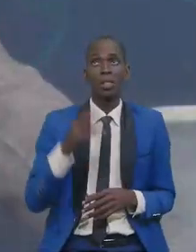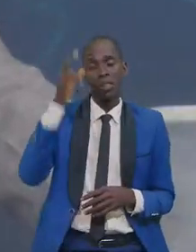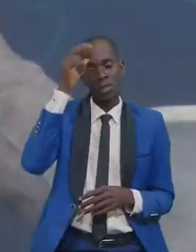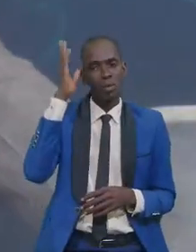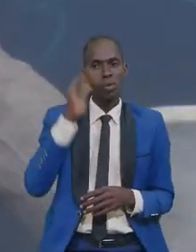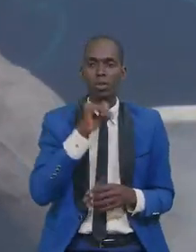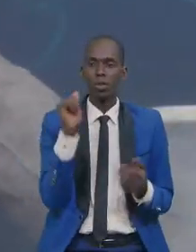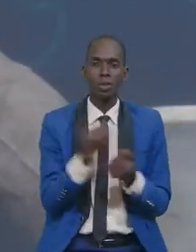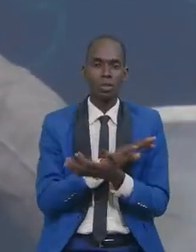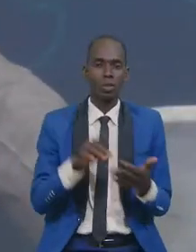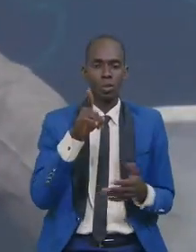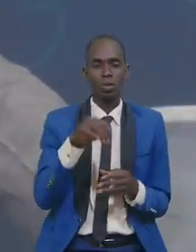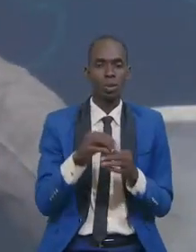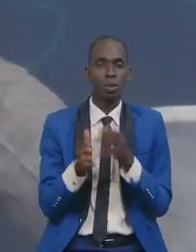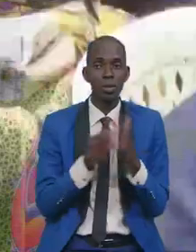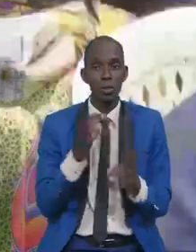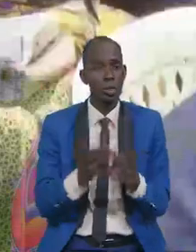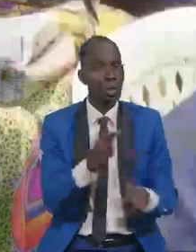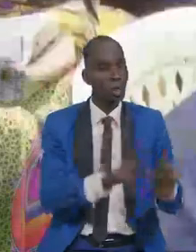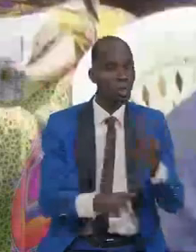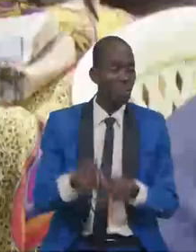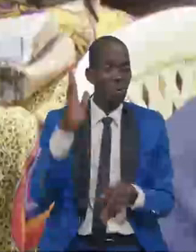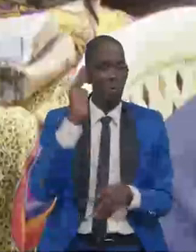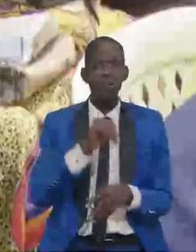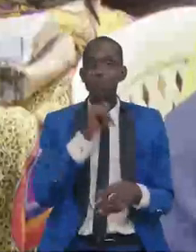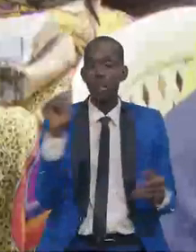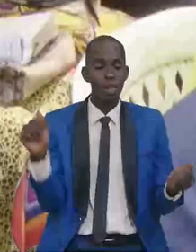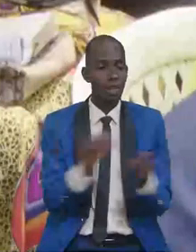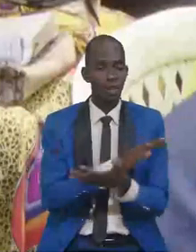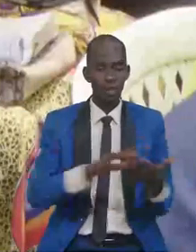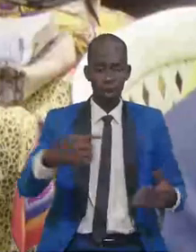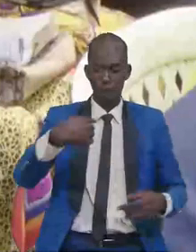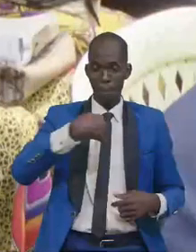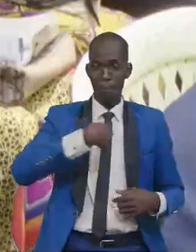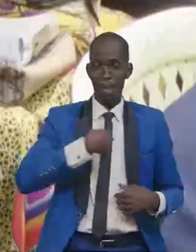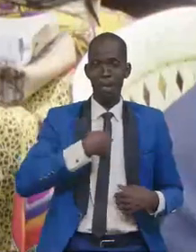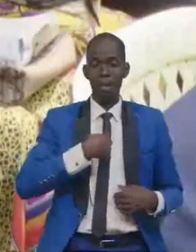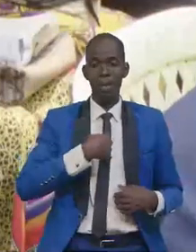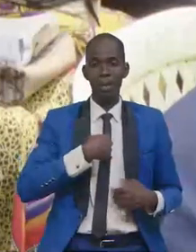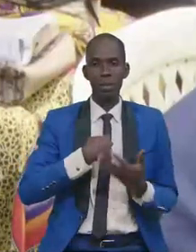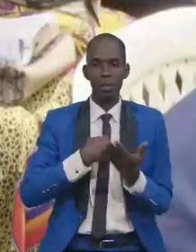Et il ne va pas te détruire non plus. Il ne pourra pas me détruire.